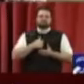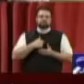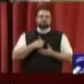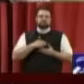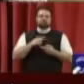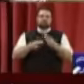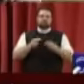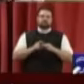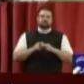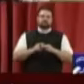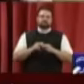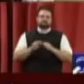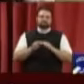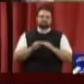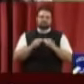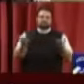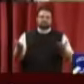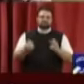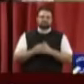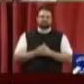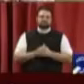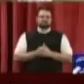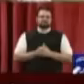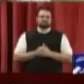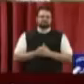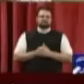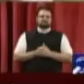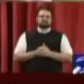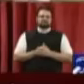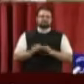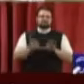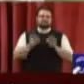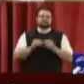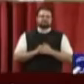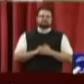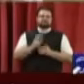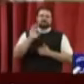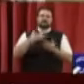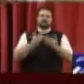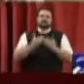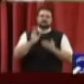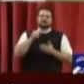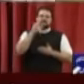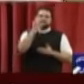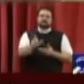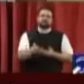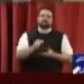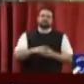sunt silitoare, răpe, stai puțin, stai puțin. Pagina 75. Ai carte, ai parte, zice